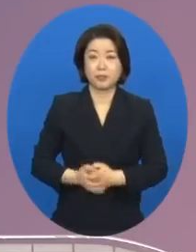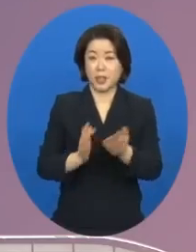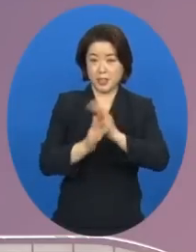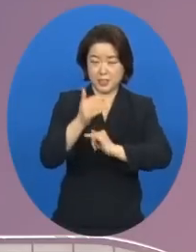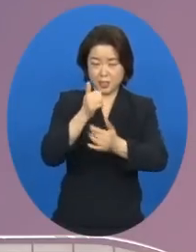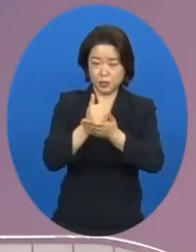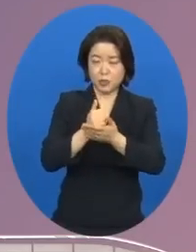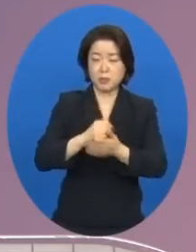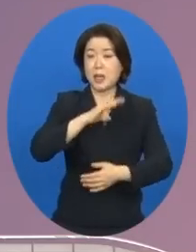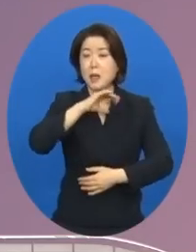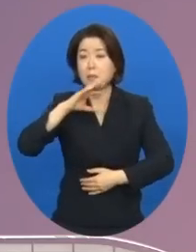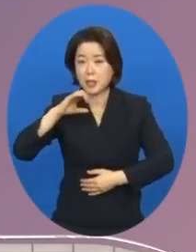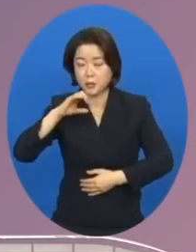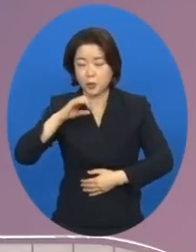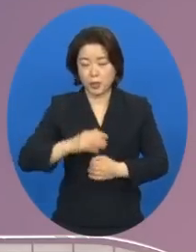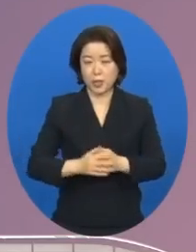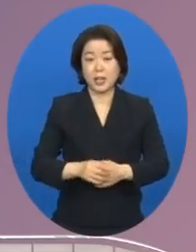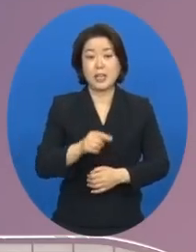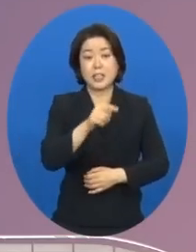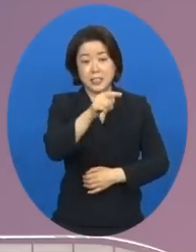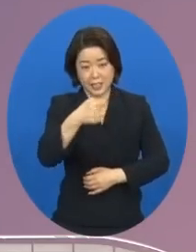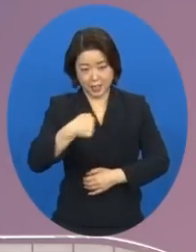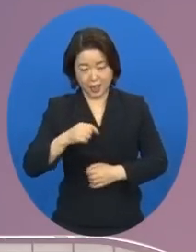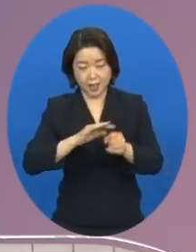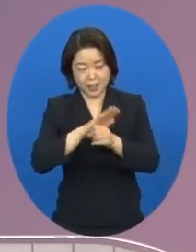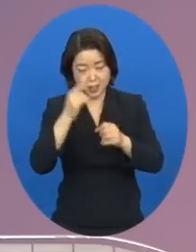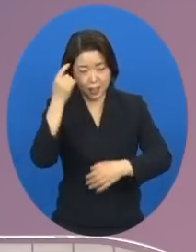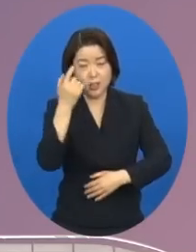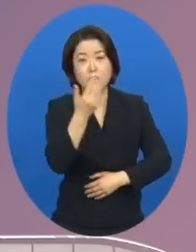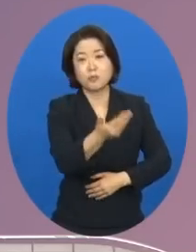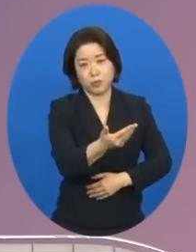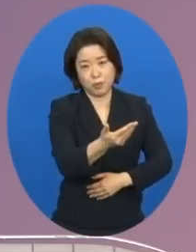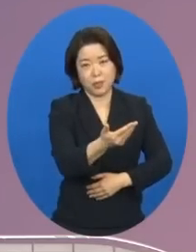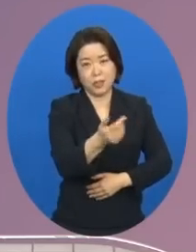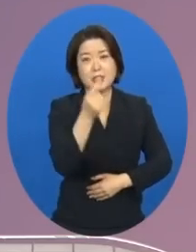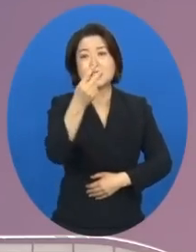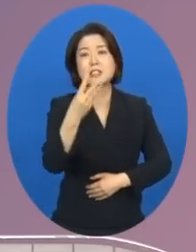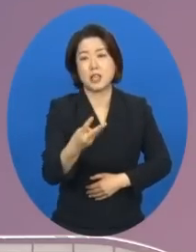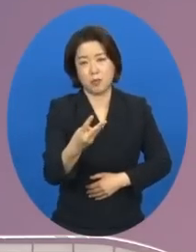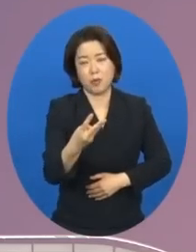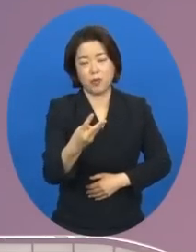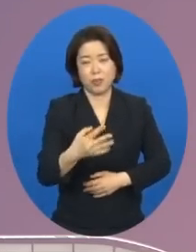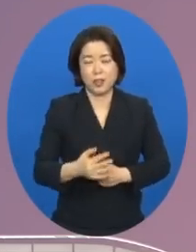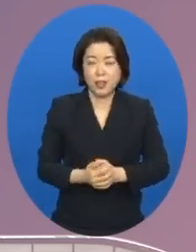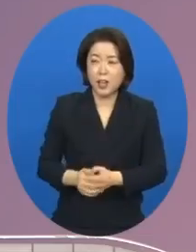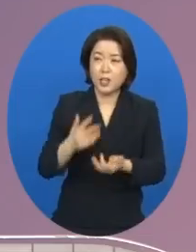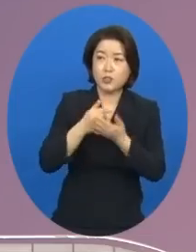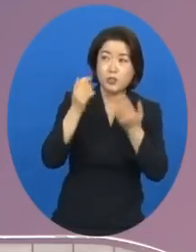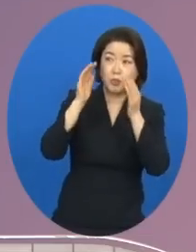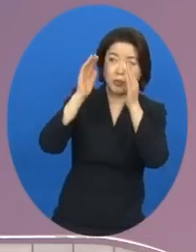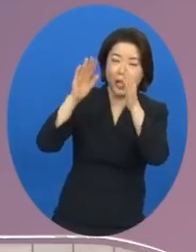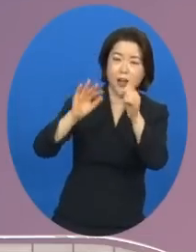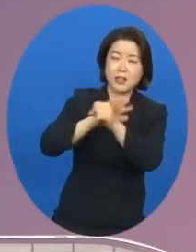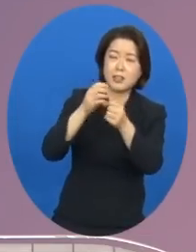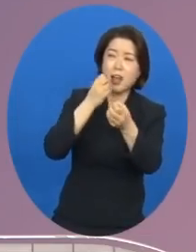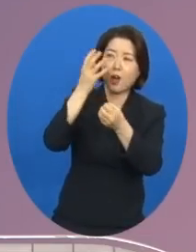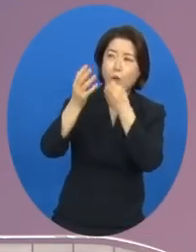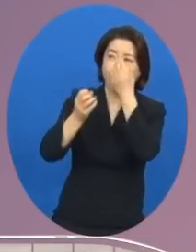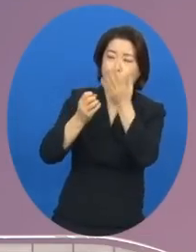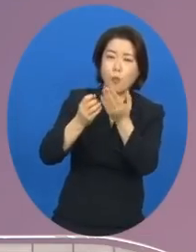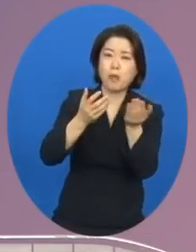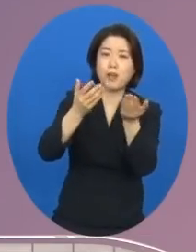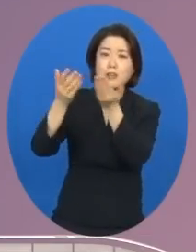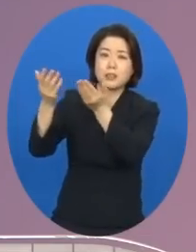예수님께서 베드로에게 세 번 네가 나를 사랑하느냐 그렇게 물으심으로 주님을 향한 사랑 고백을 하게